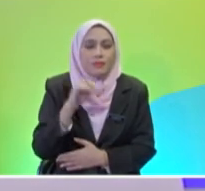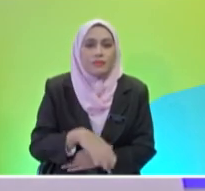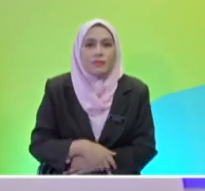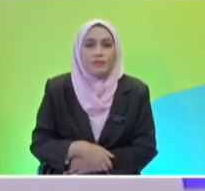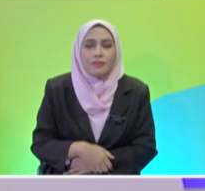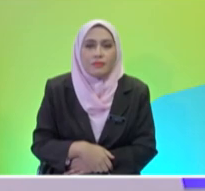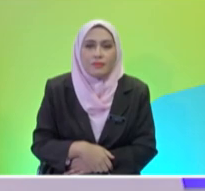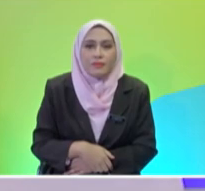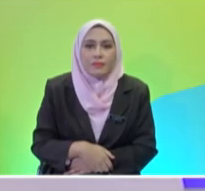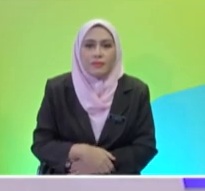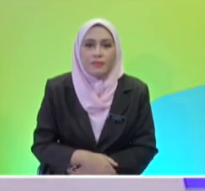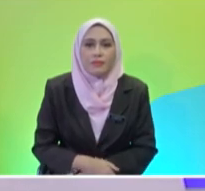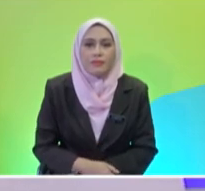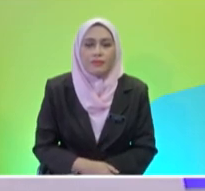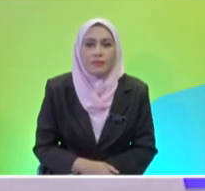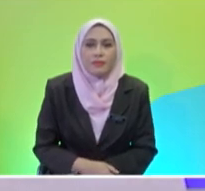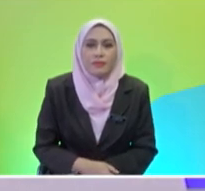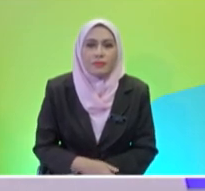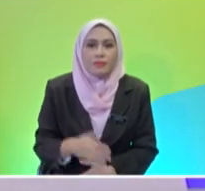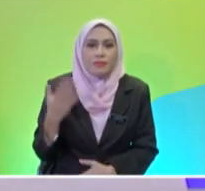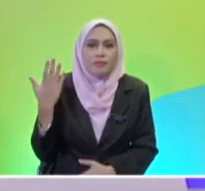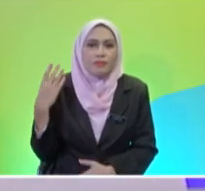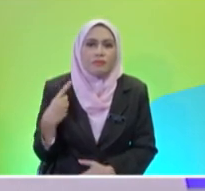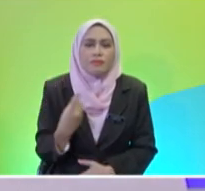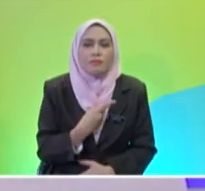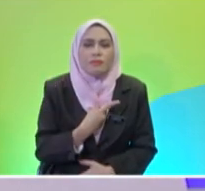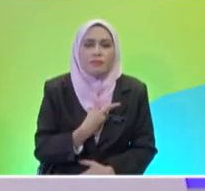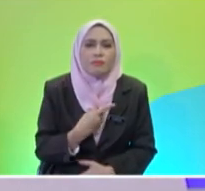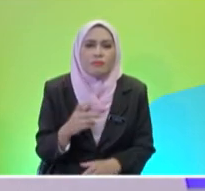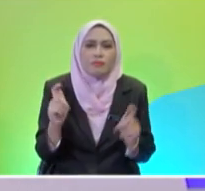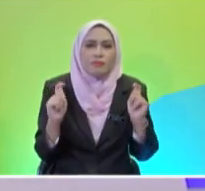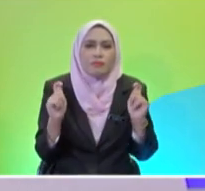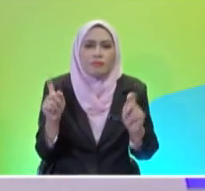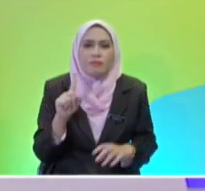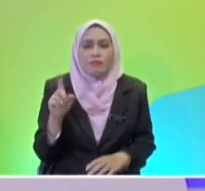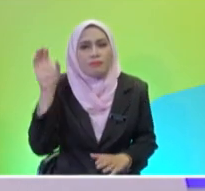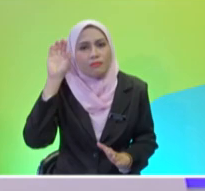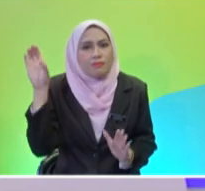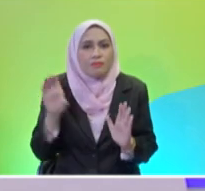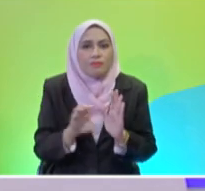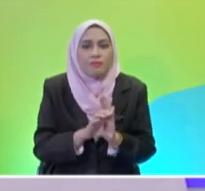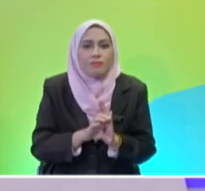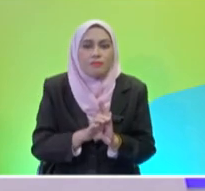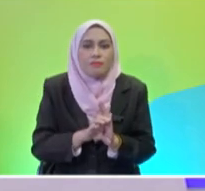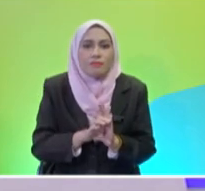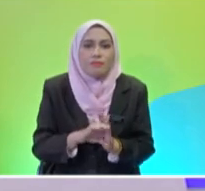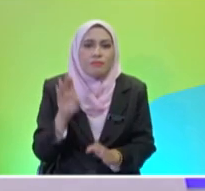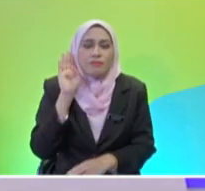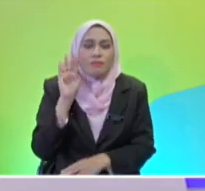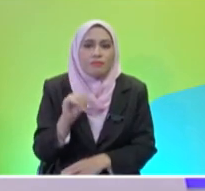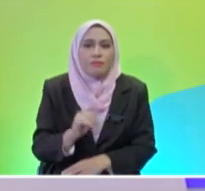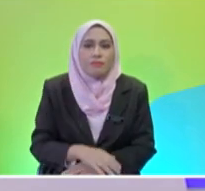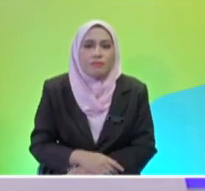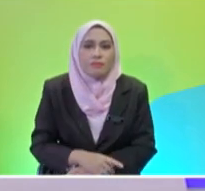Lebah. Okey, lebah ni yang selalu kita takutkan masa kecil-kecil dulu kan. Dekat mana gambar lebah ni? Kita tengok Karya kenal ataupun tidak.